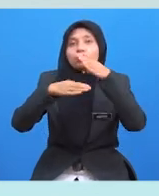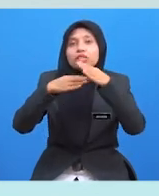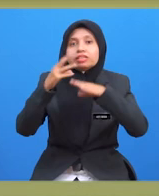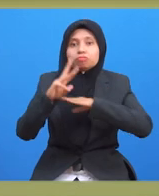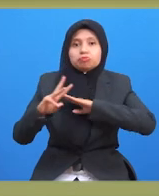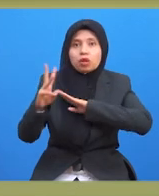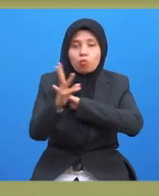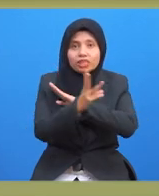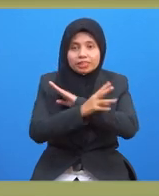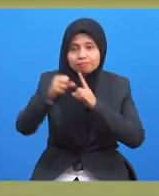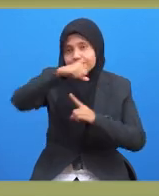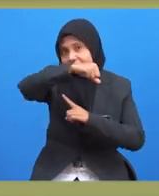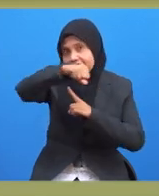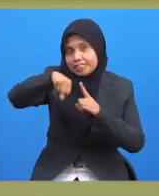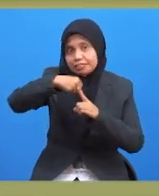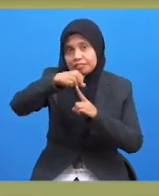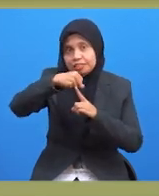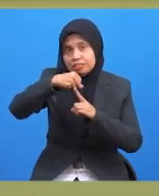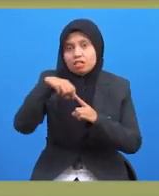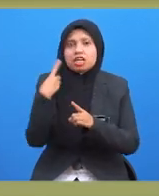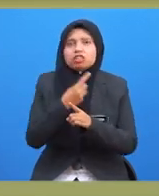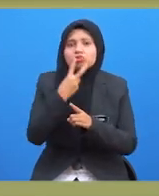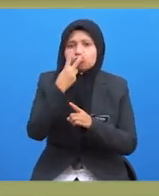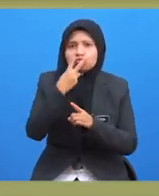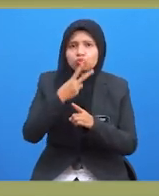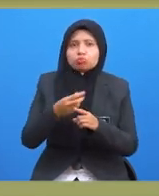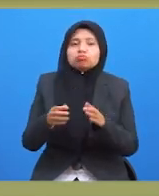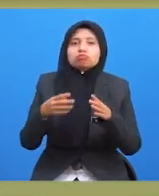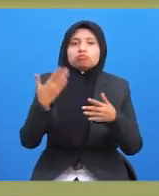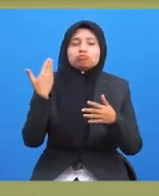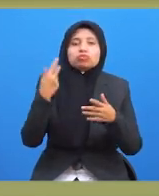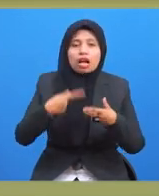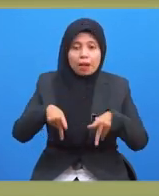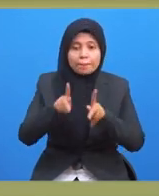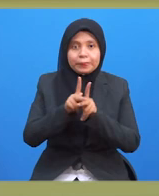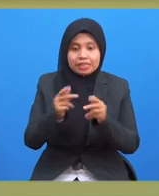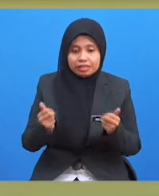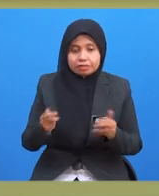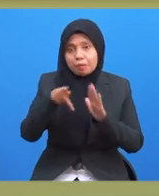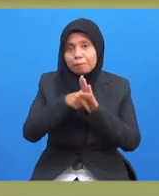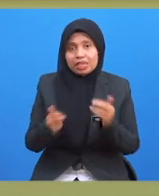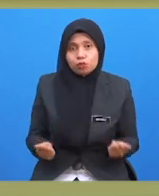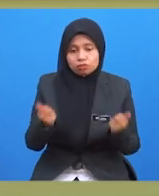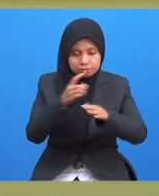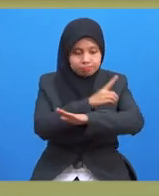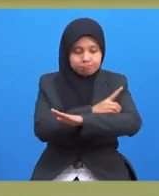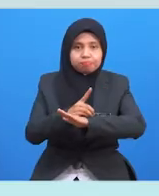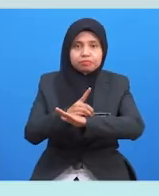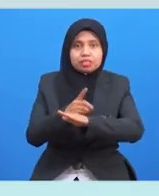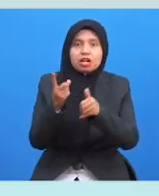sekitar. Kita lihat dahulu kepentingan pengangkutan darat yang pertama,